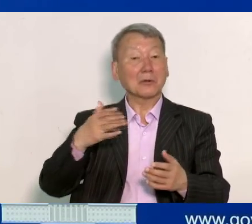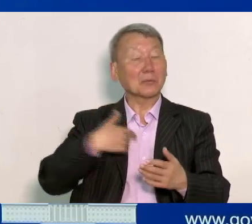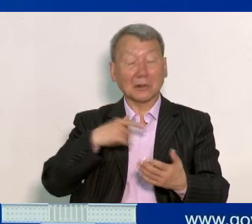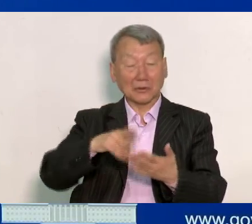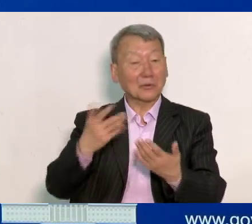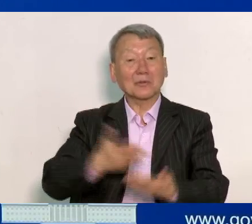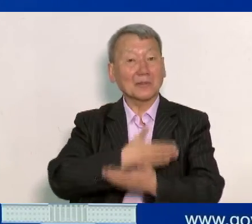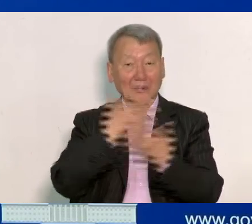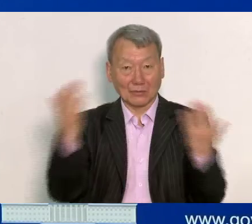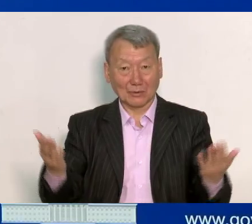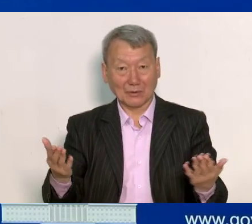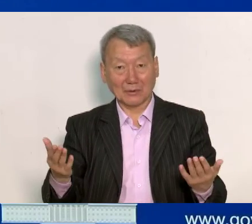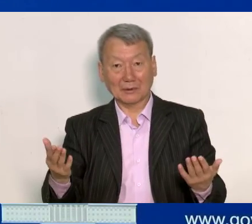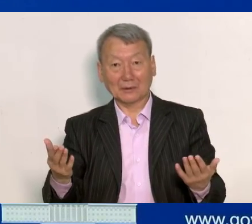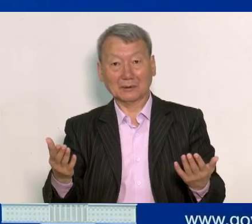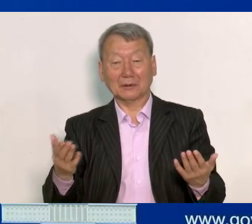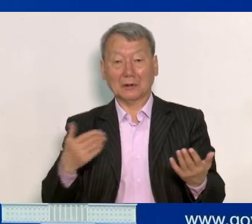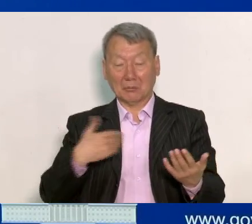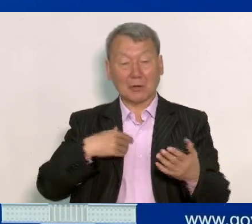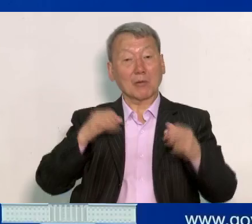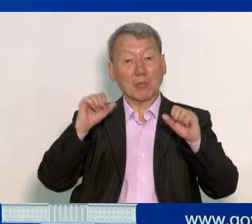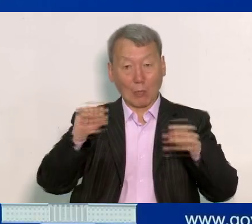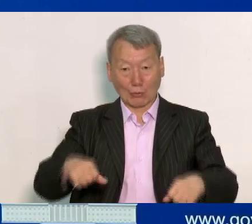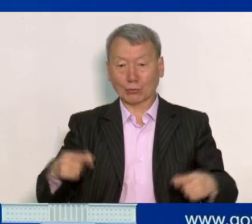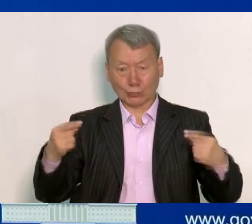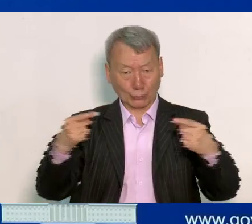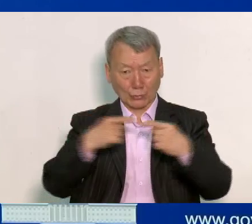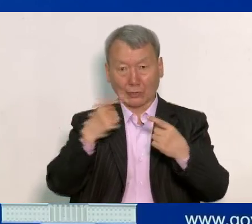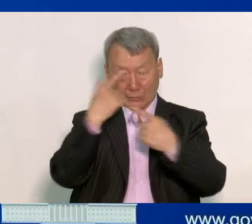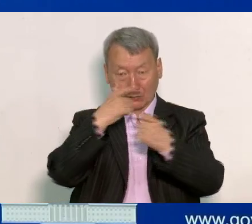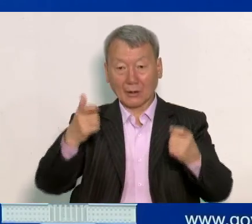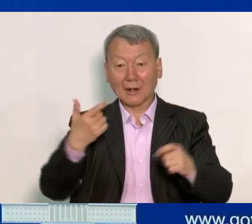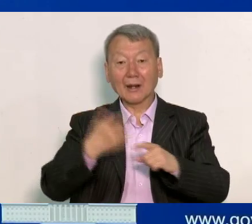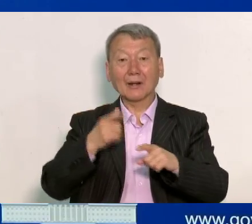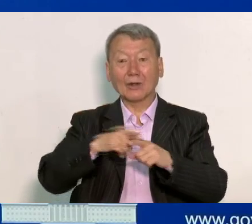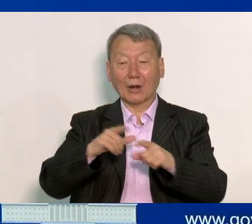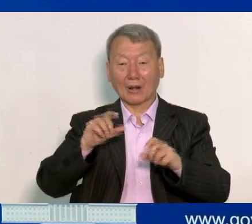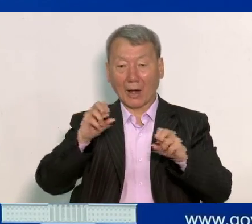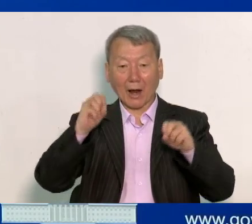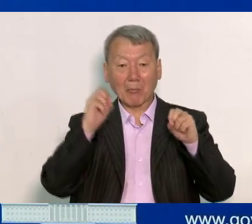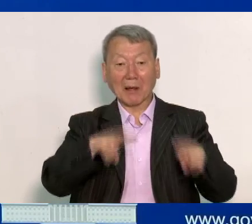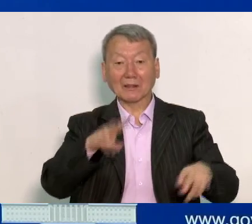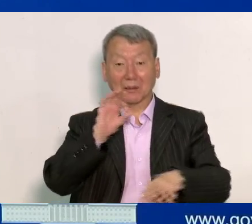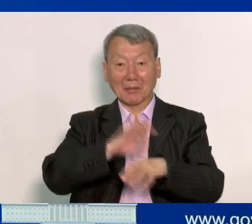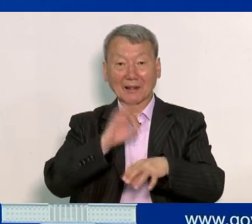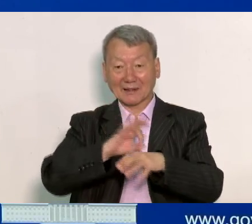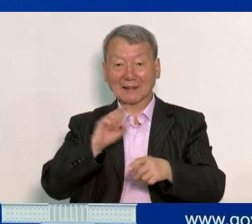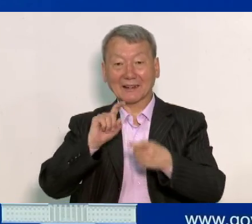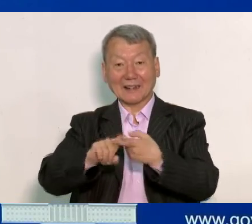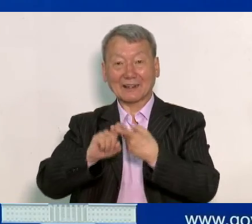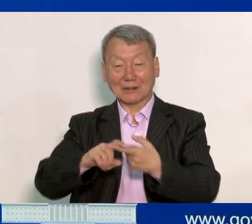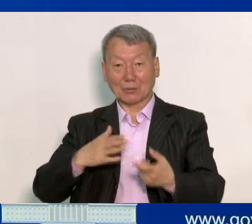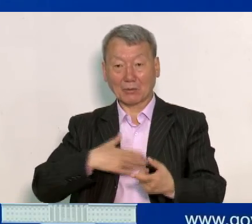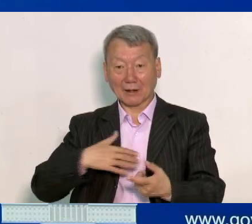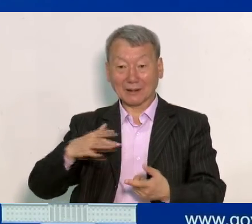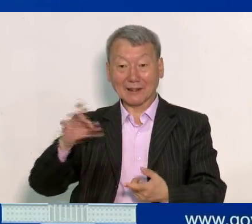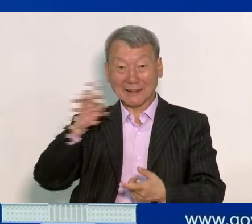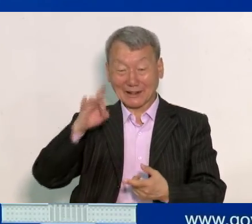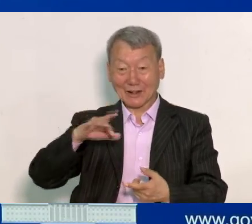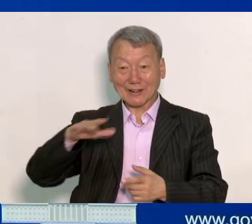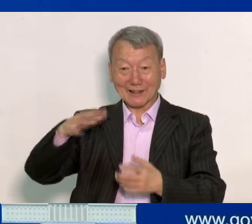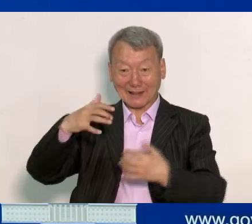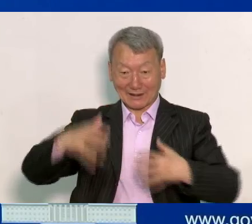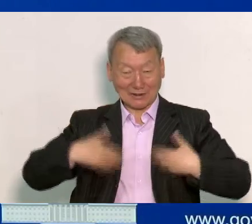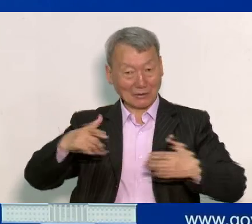нету. Мы можем твердо сказать, что таких особо опасных болезней заразного характера у нас в республике